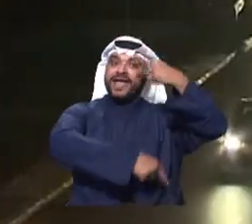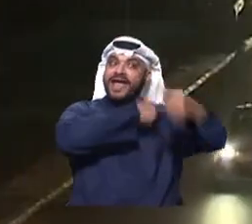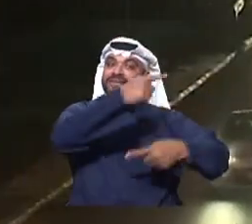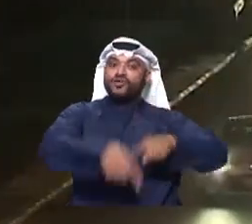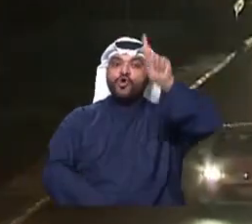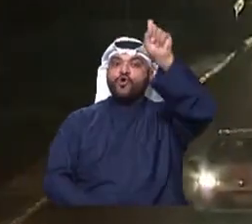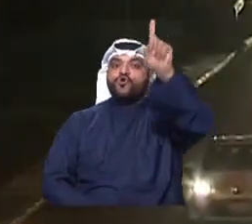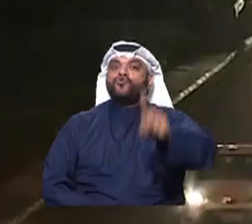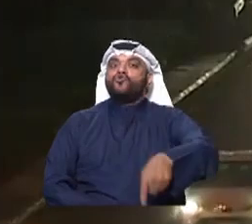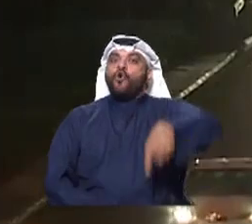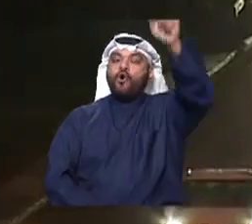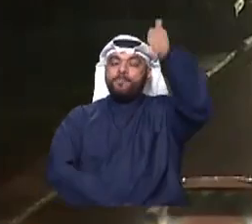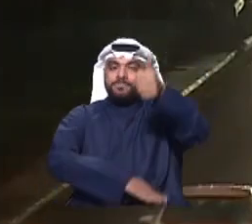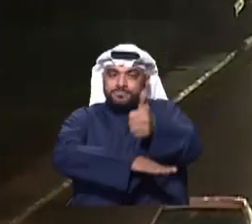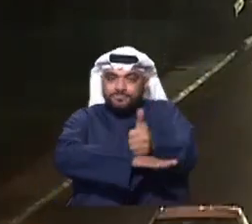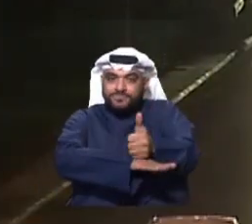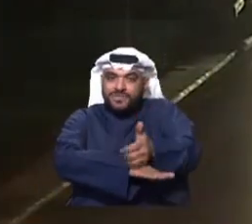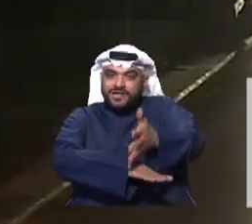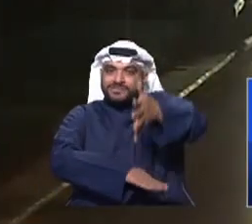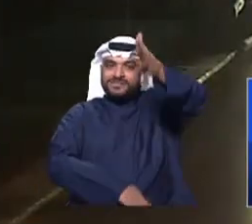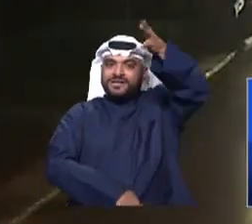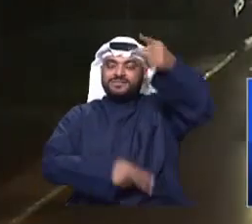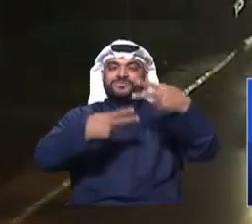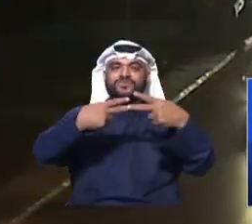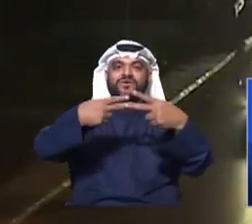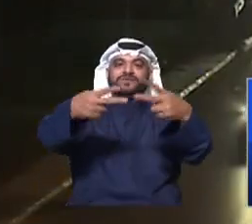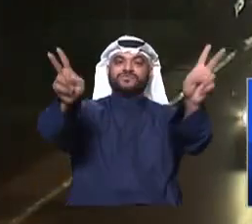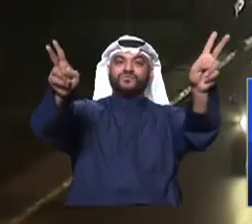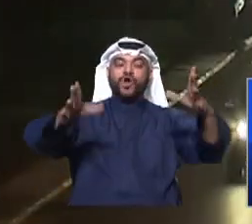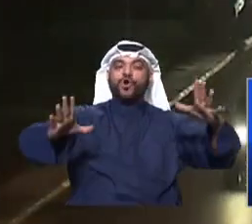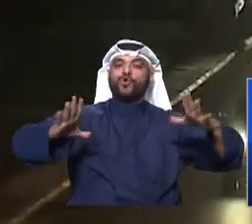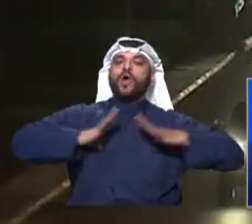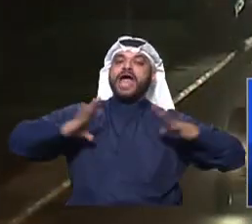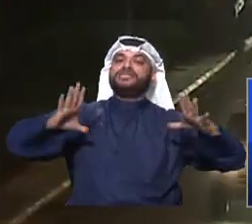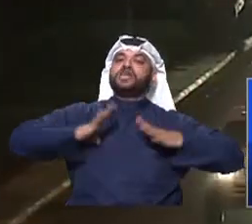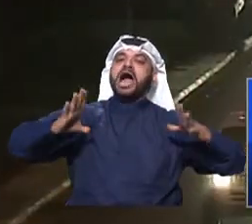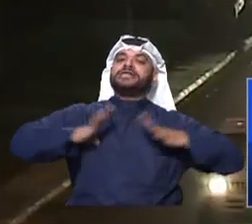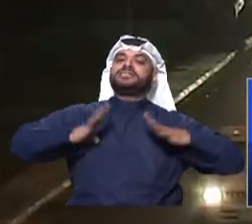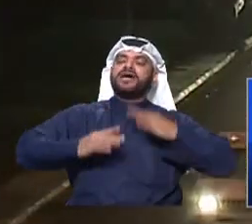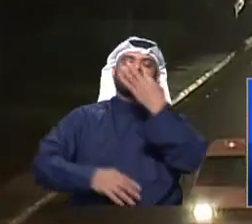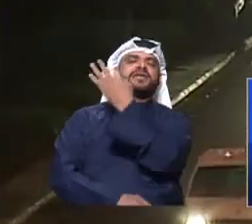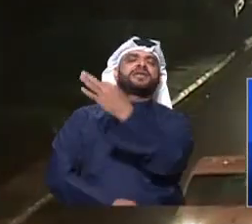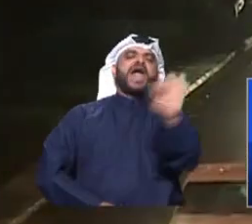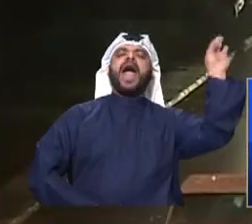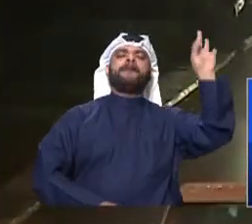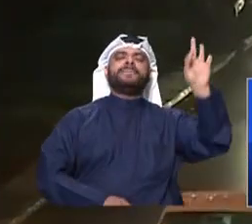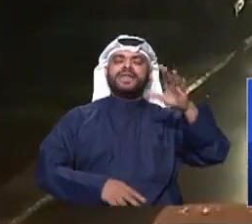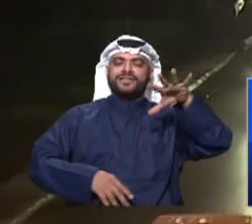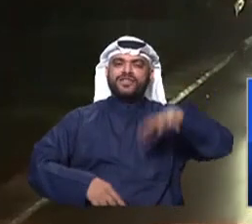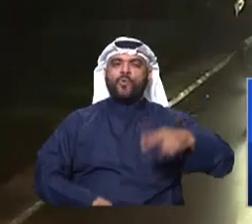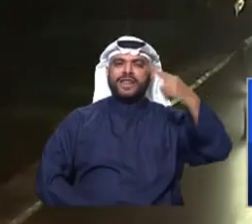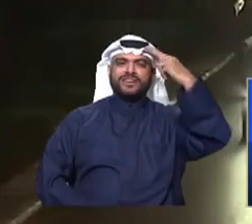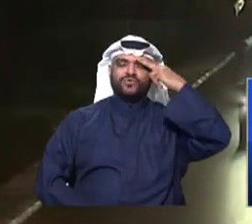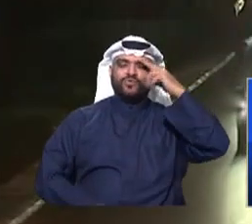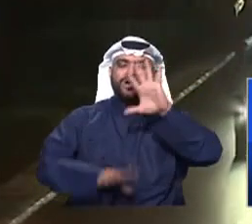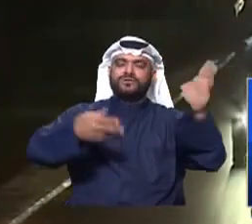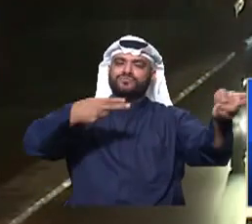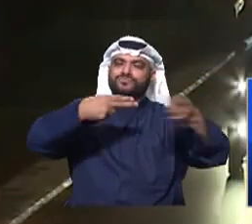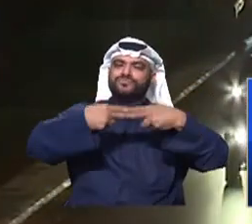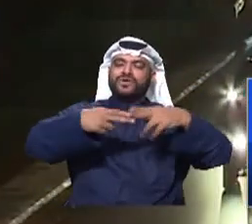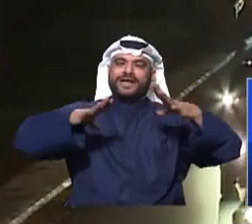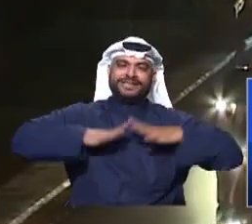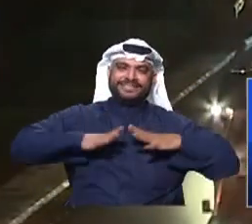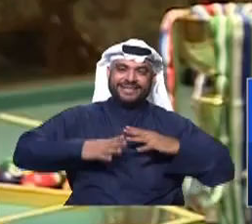يوما لتأسيس الدولة السعودية وإجازة رسمية للطلبة والمؤسسات الحكومية